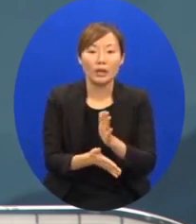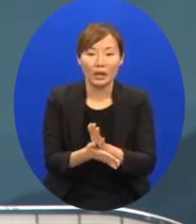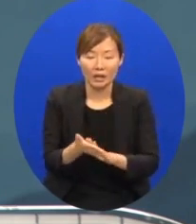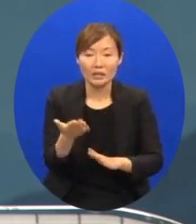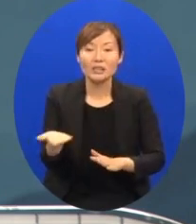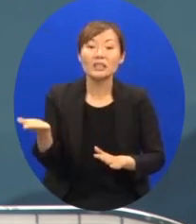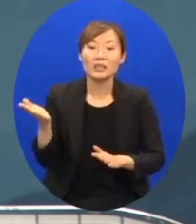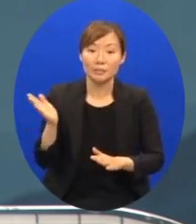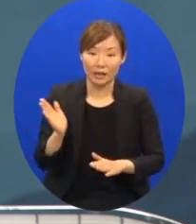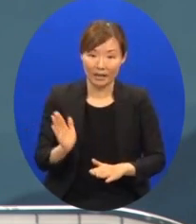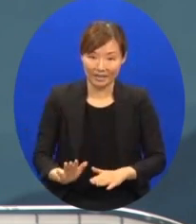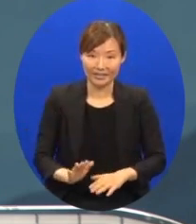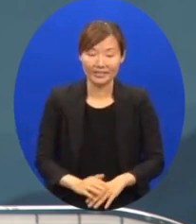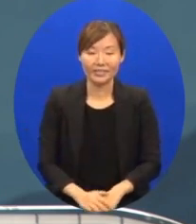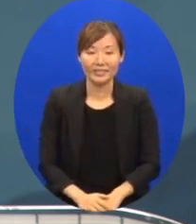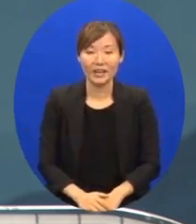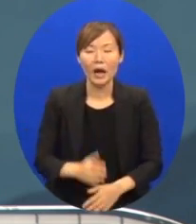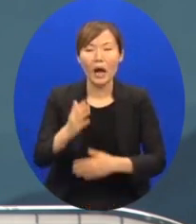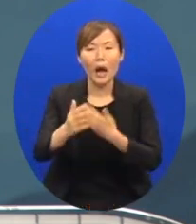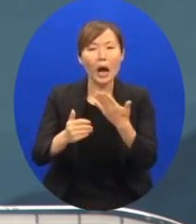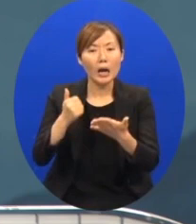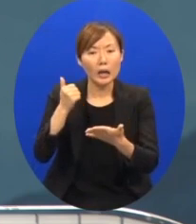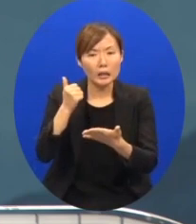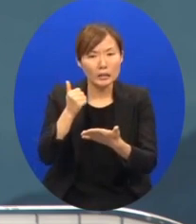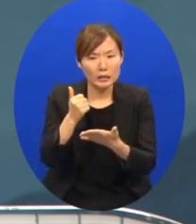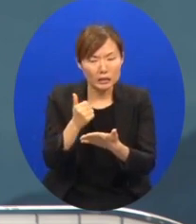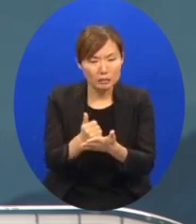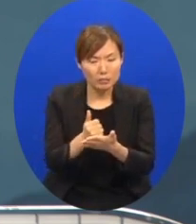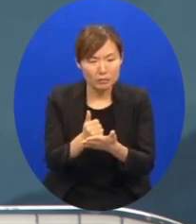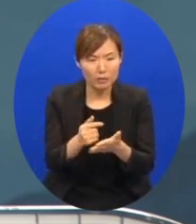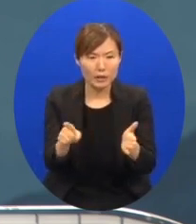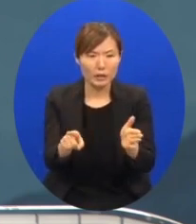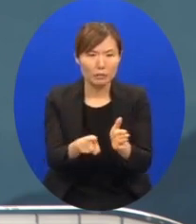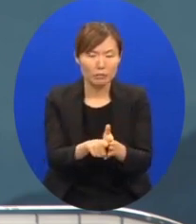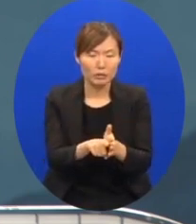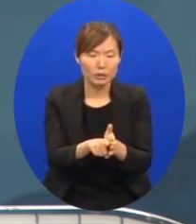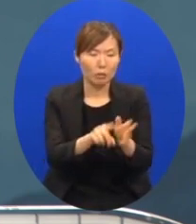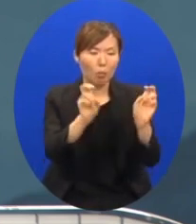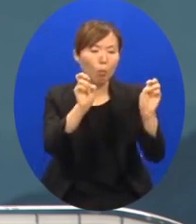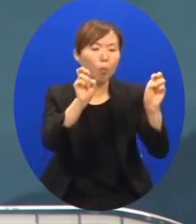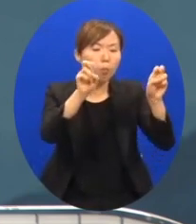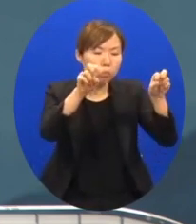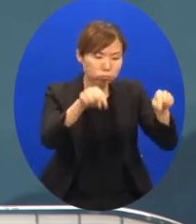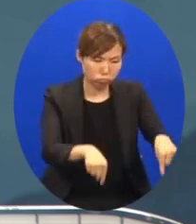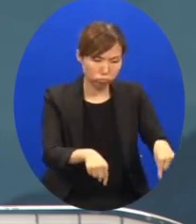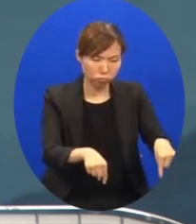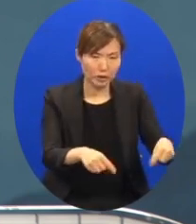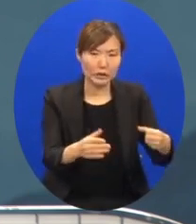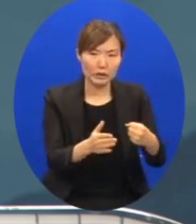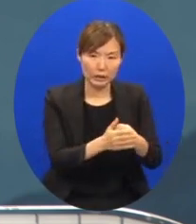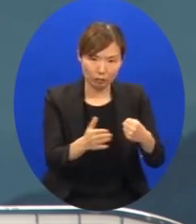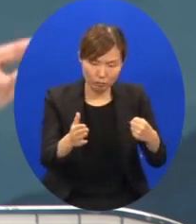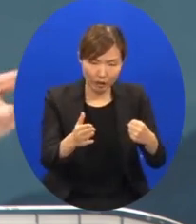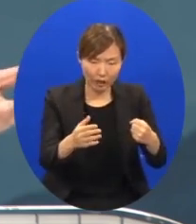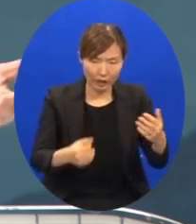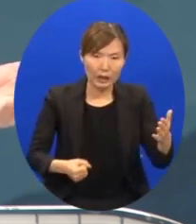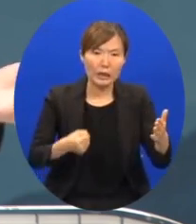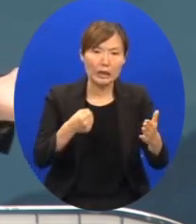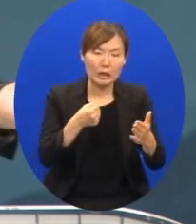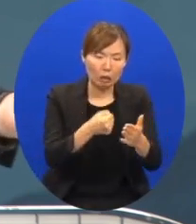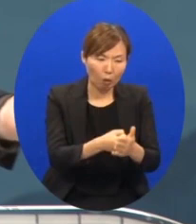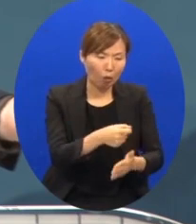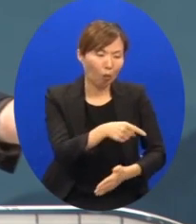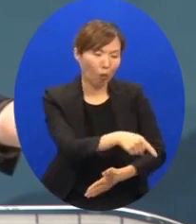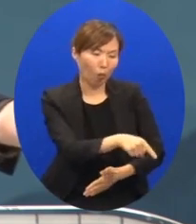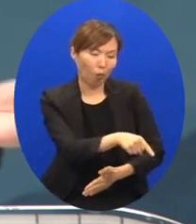그렇지만 그건 하나님을 안 믿으니까 내린 결론 하나님이 안 믿어 지니까 하나님이 창조하셨다